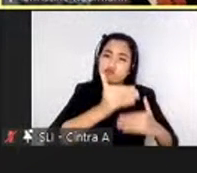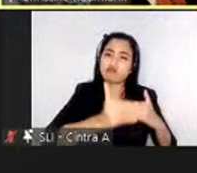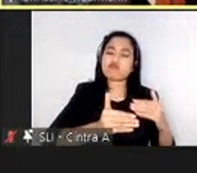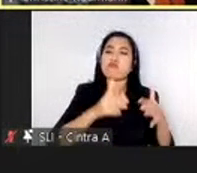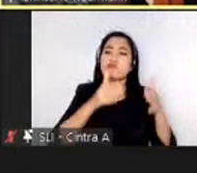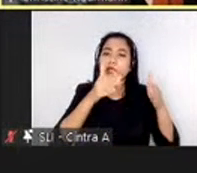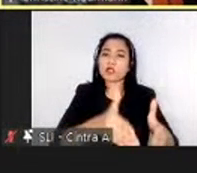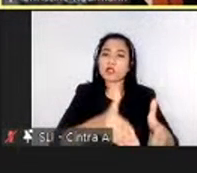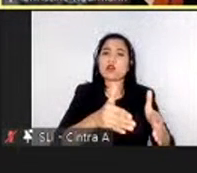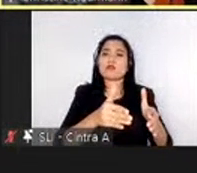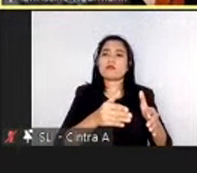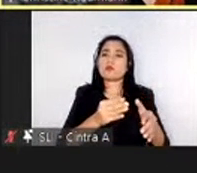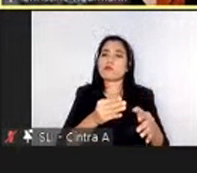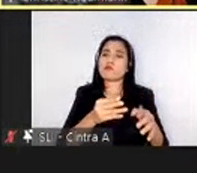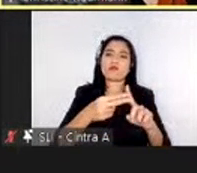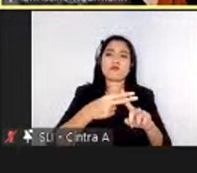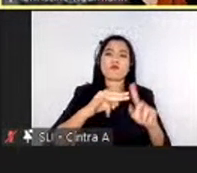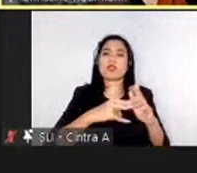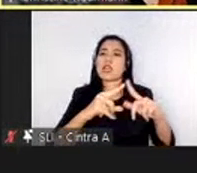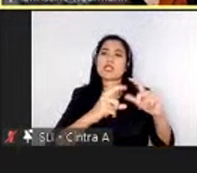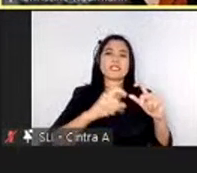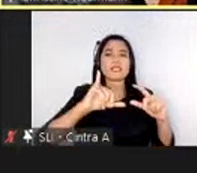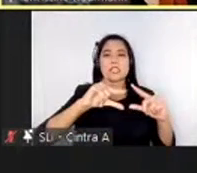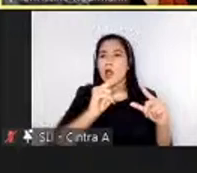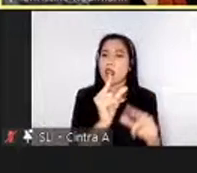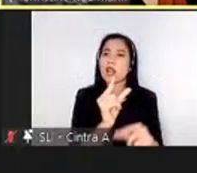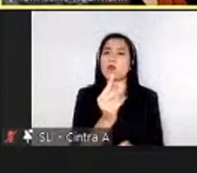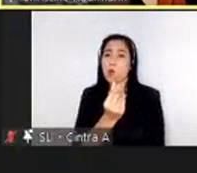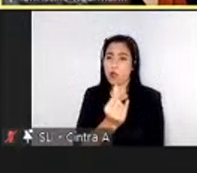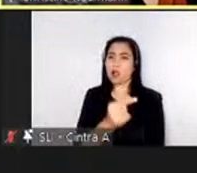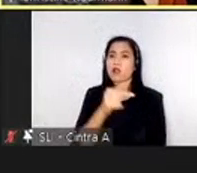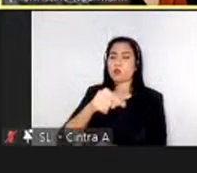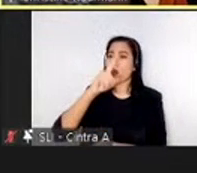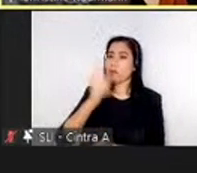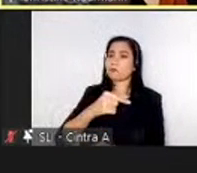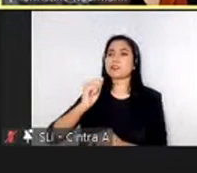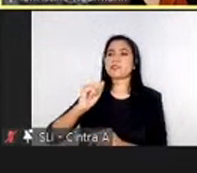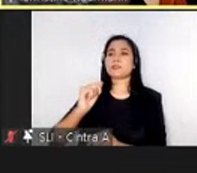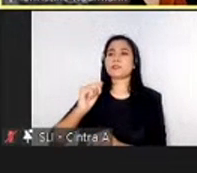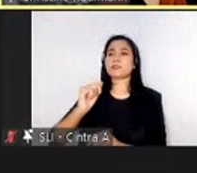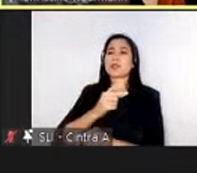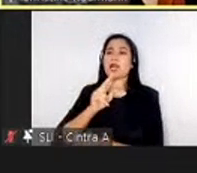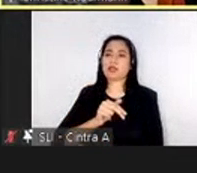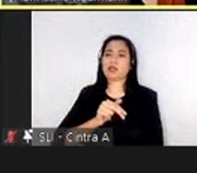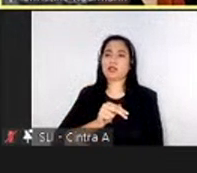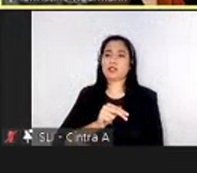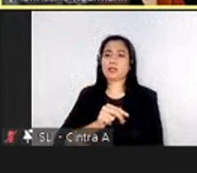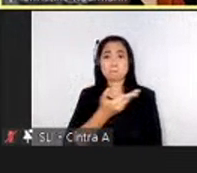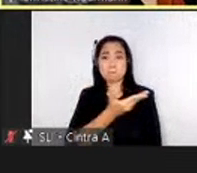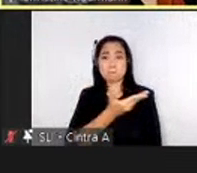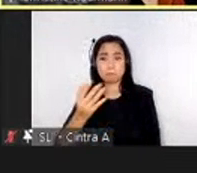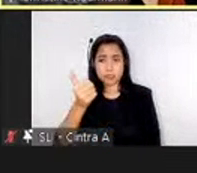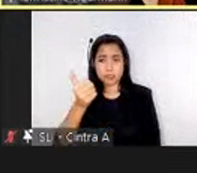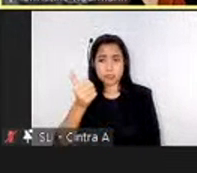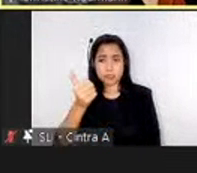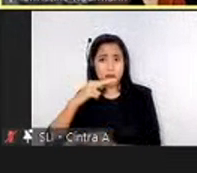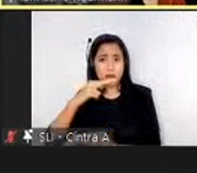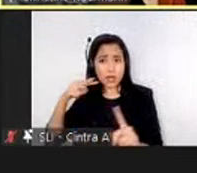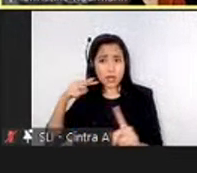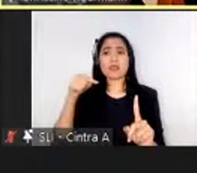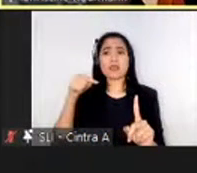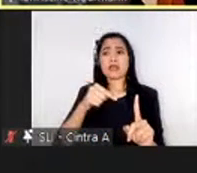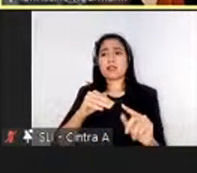dipercepat lagi jadi Anda bisa melihat ini merupakan landasan yang sangat baik Indonesia bisa